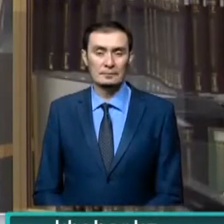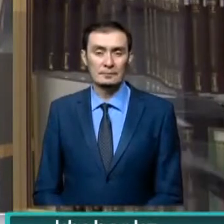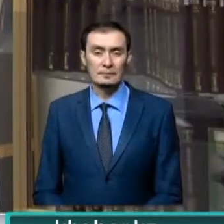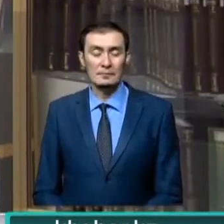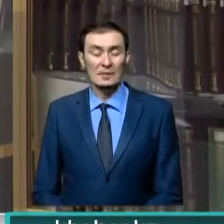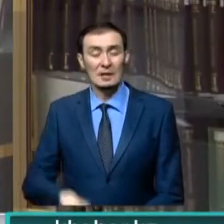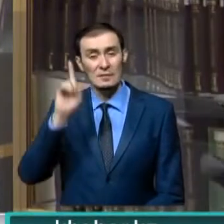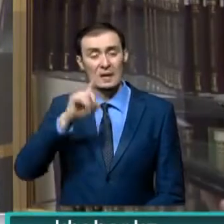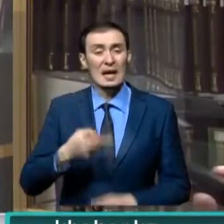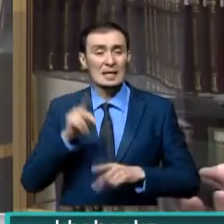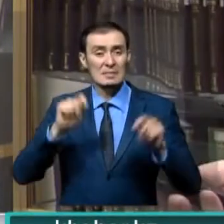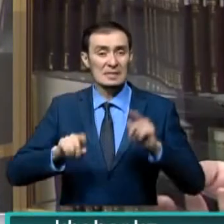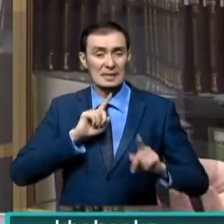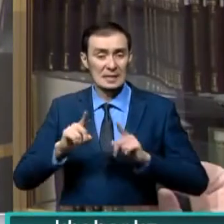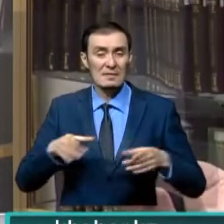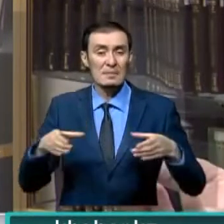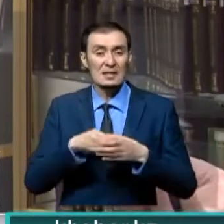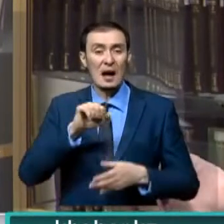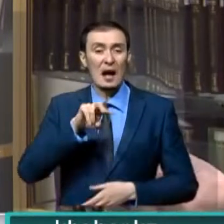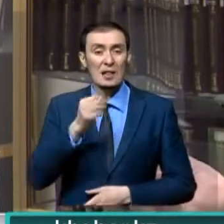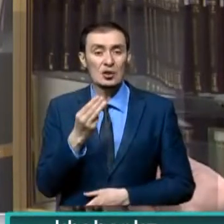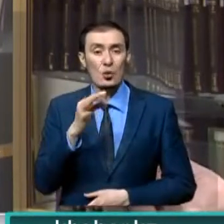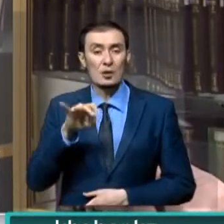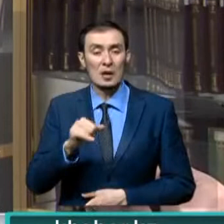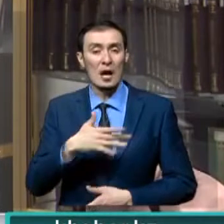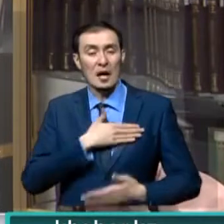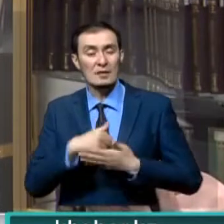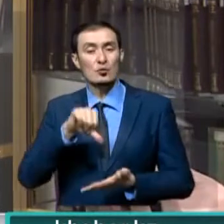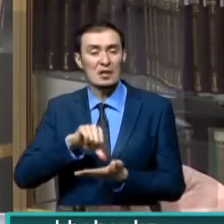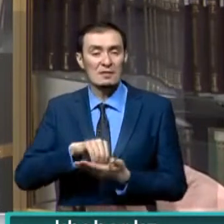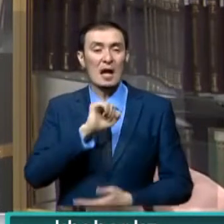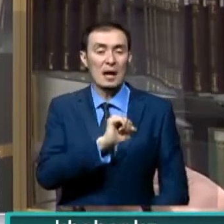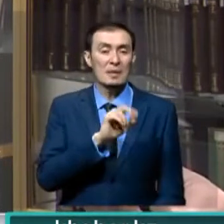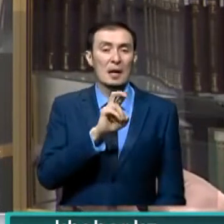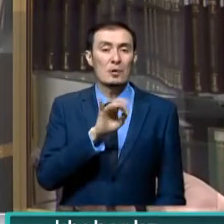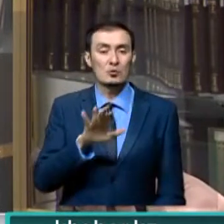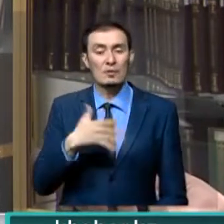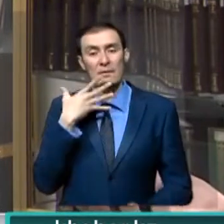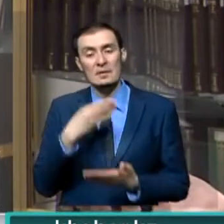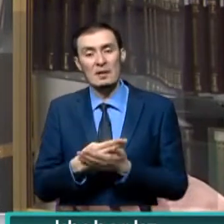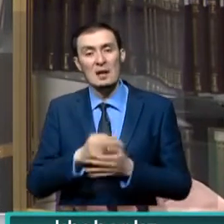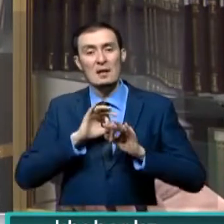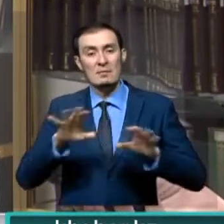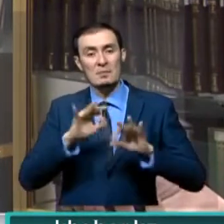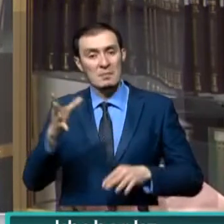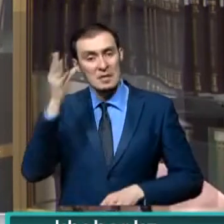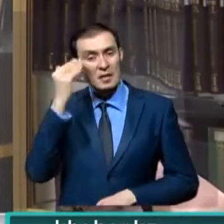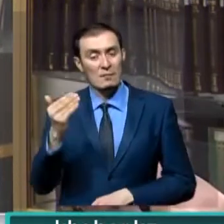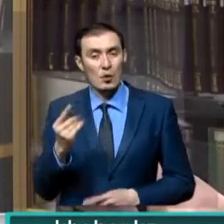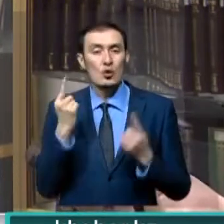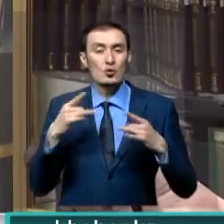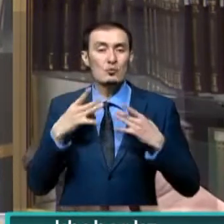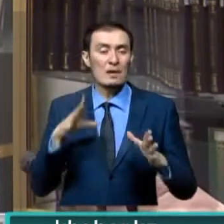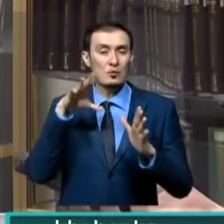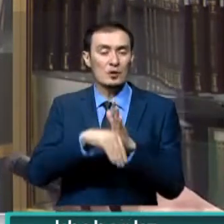Как известно, в этом съезде наряду с алашардинцами активно участвовал и Ахмет Байтурсынов. Он высказал свое веское мнение. Его юбилей